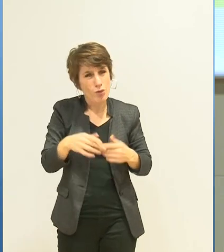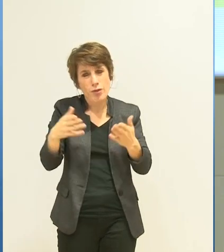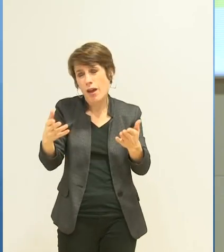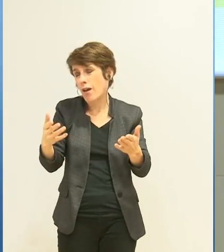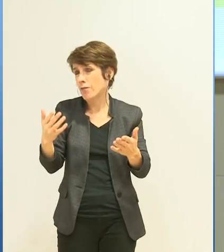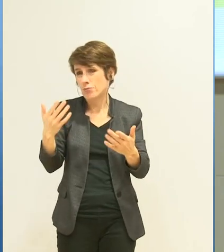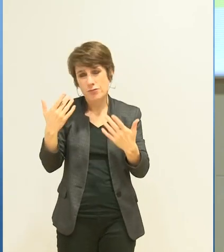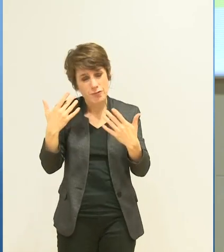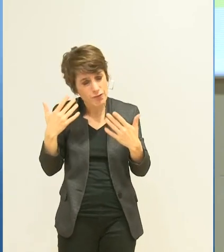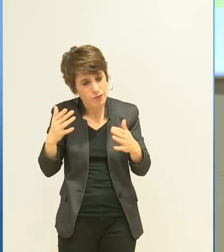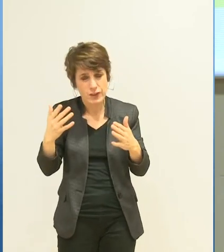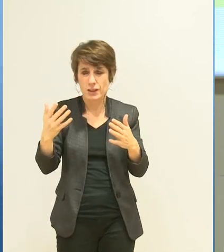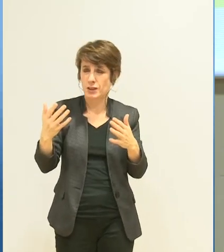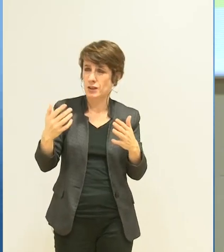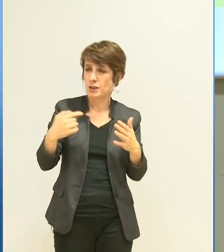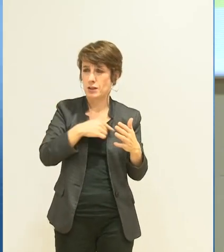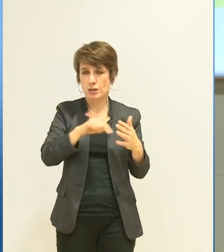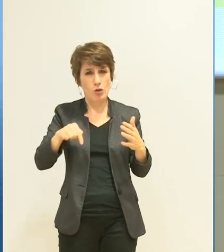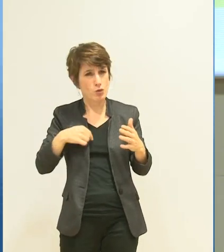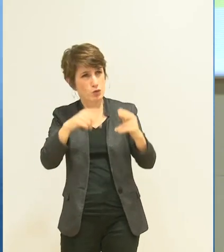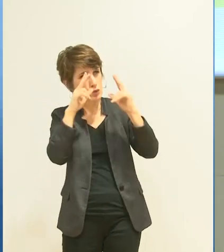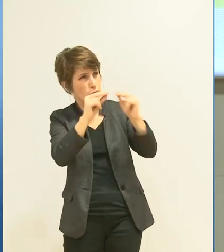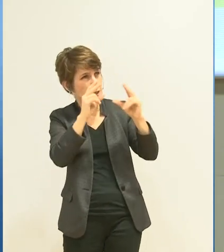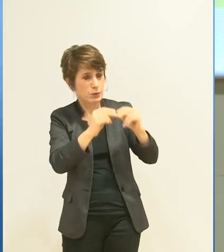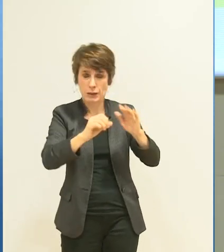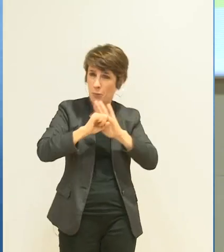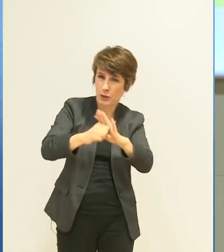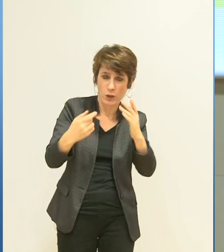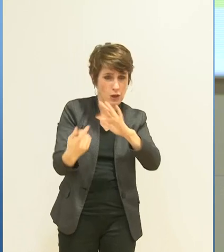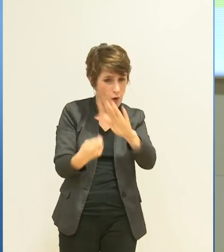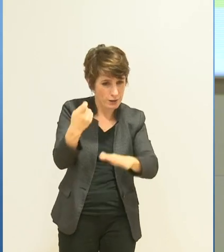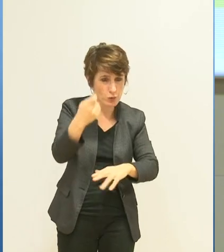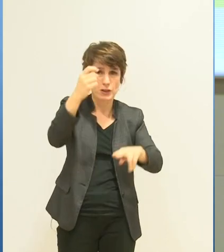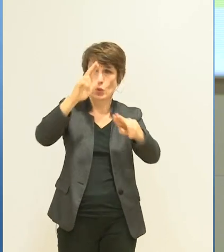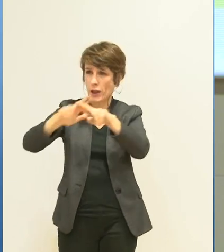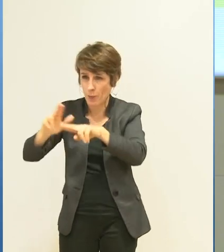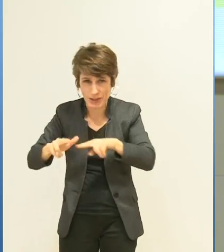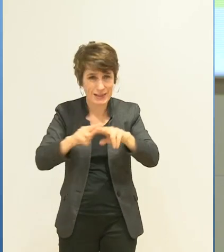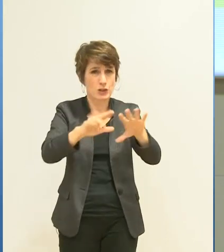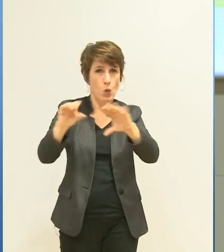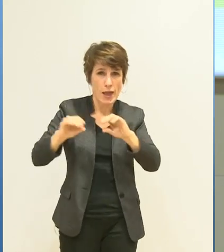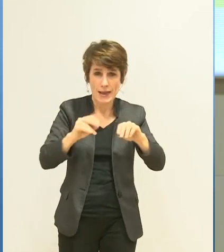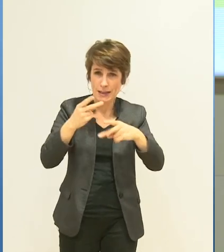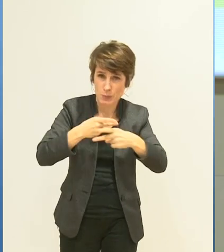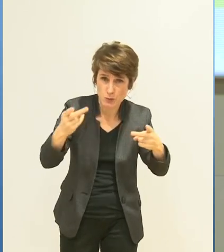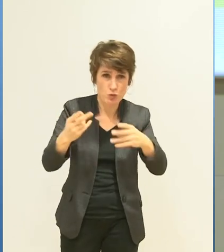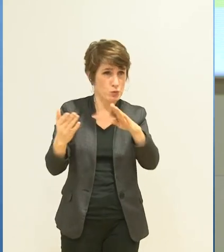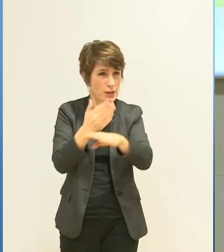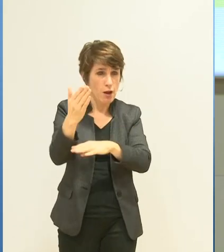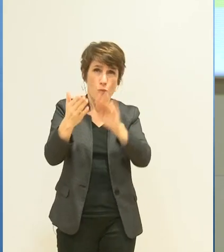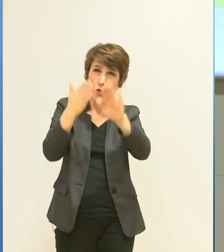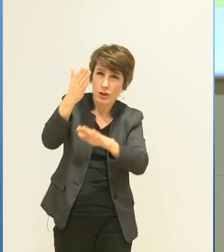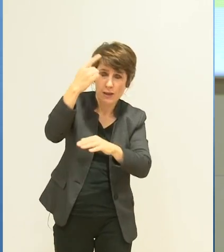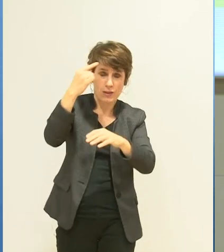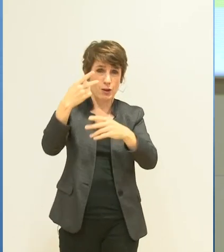ce sont des principes vigoureux que cela en termes d'éducation en termes de réhabilitation en termes d' espaces publics en termes de projets d'avenir sur le quartier en